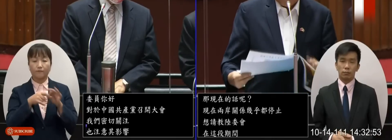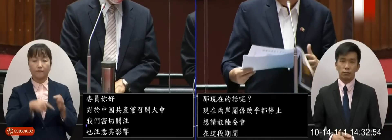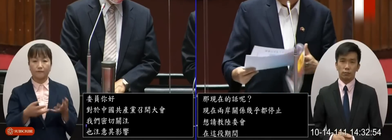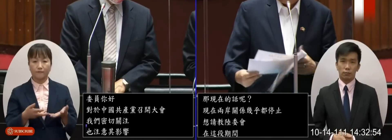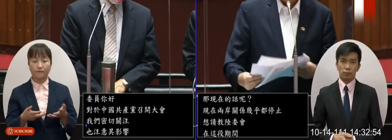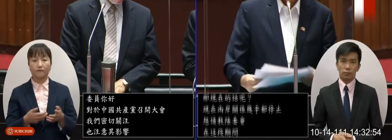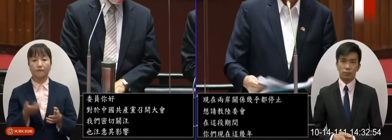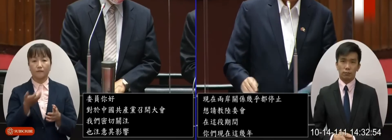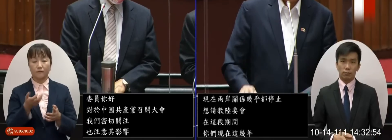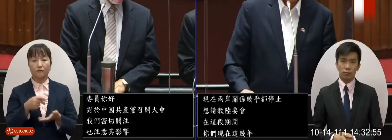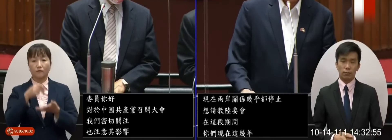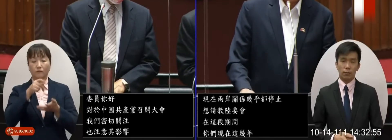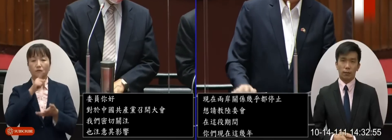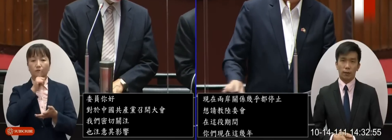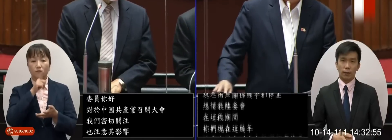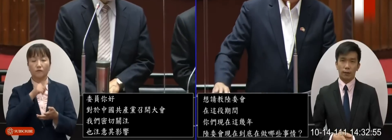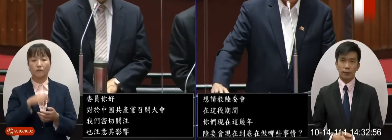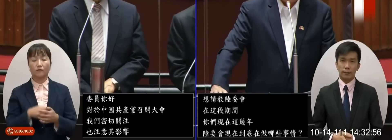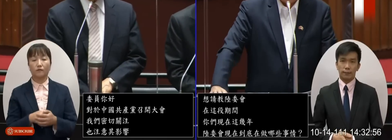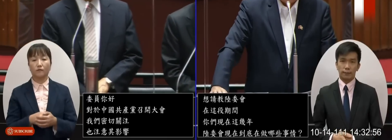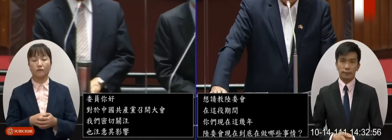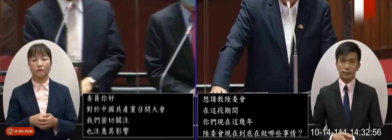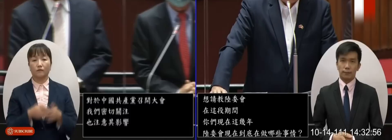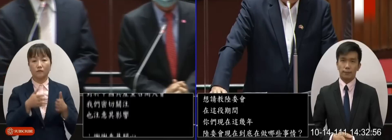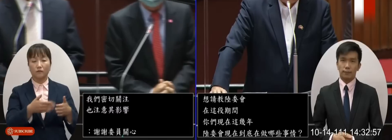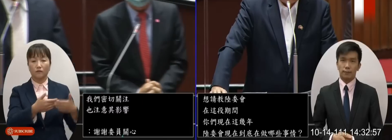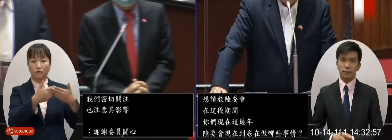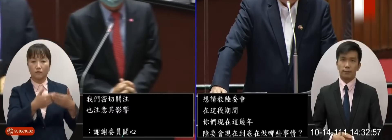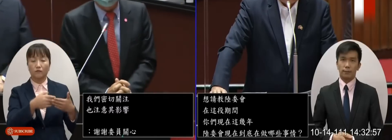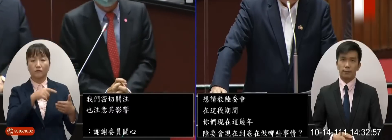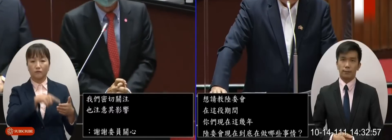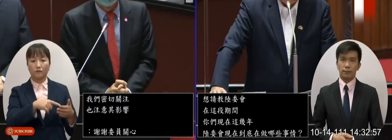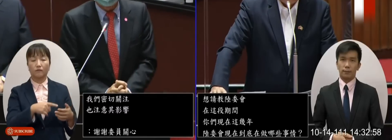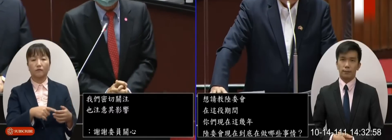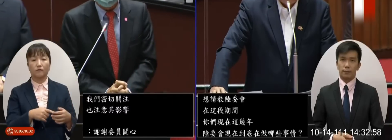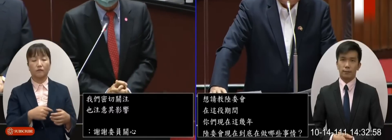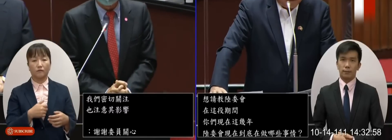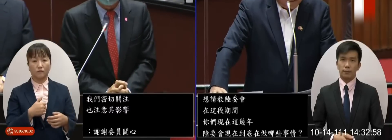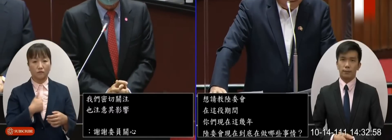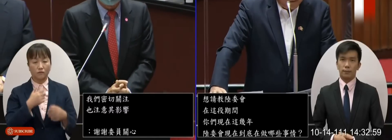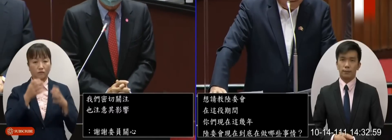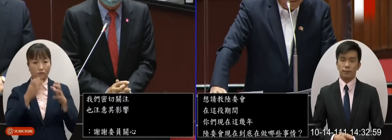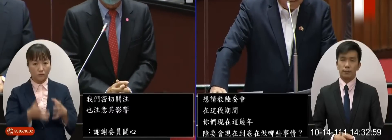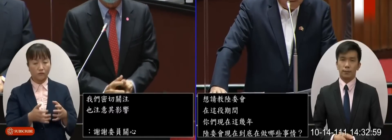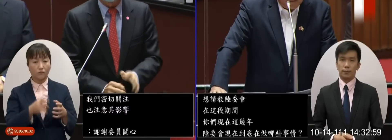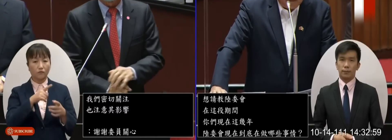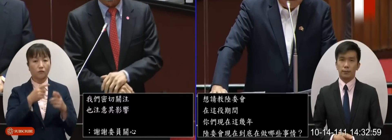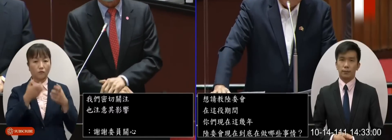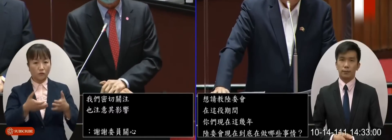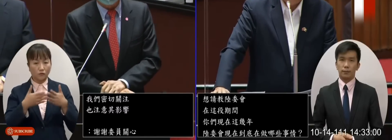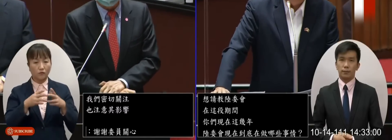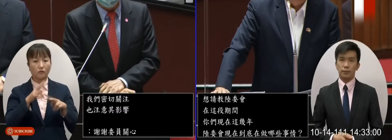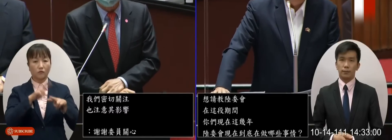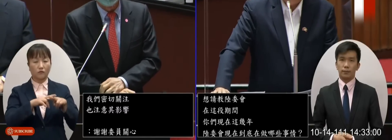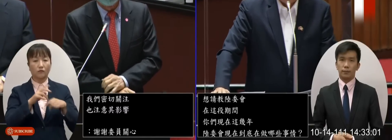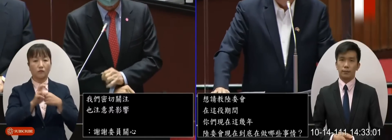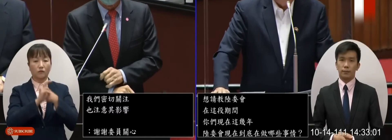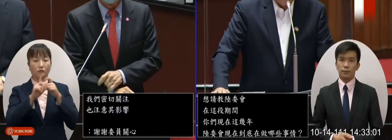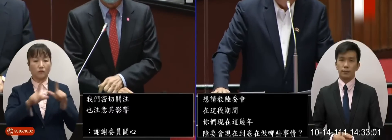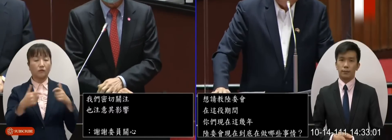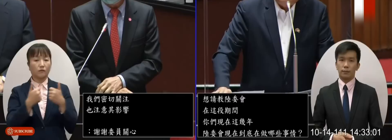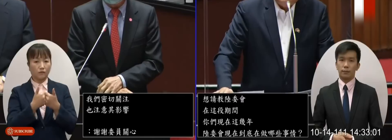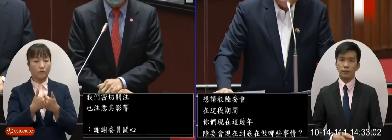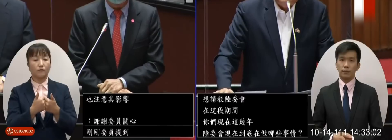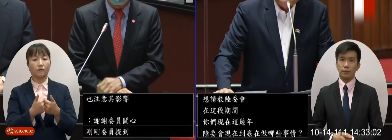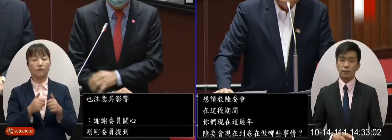哈。那刚刚委员提到了，那这个对岸呢，确实是在这个举办他们最重要的中共的二十大。